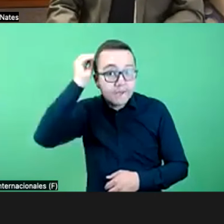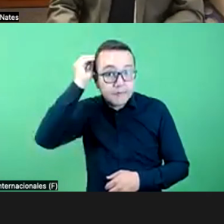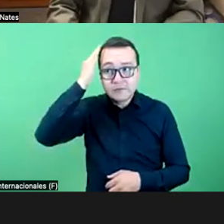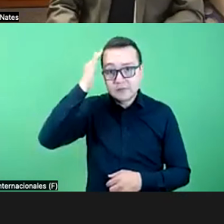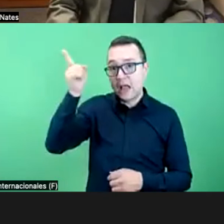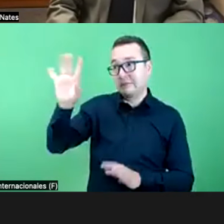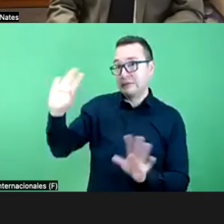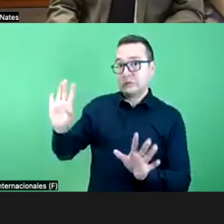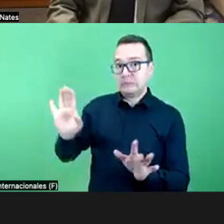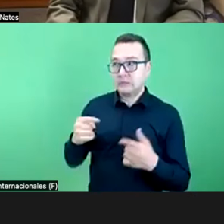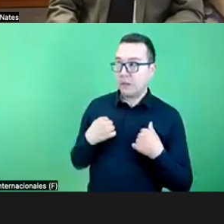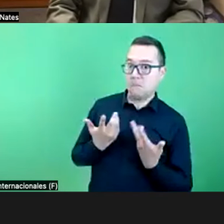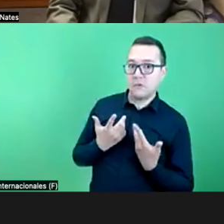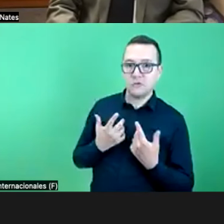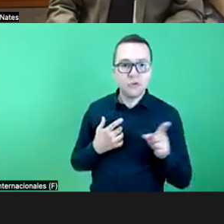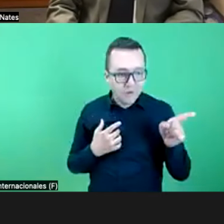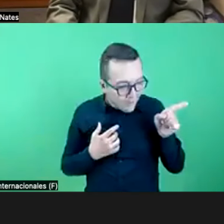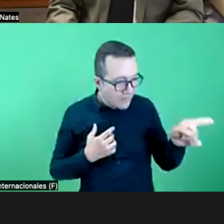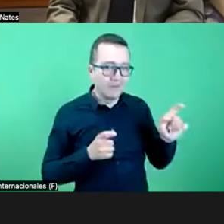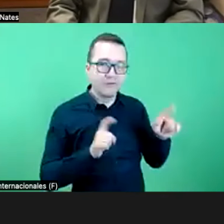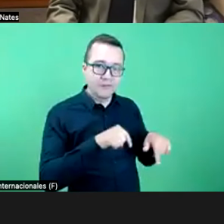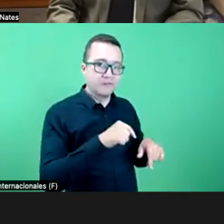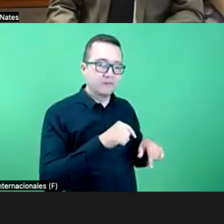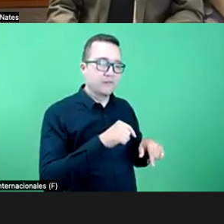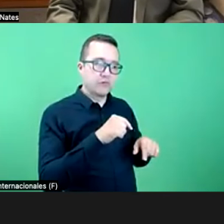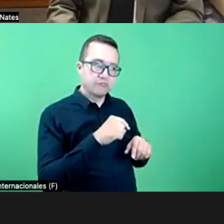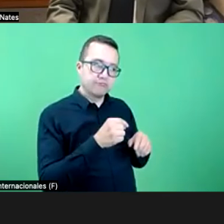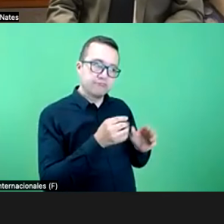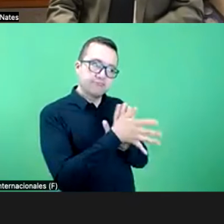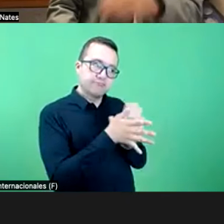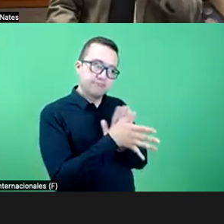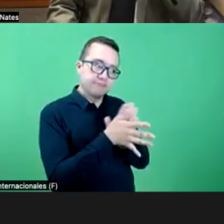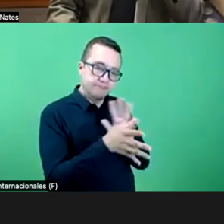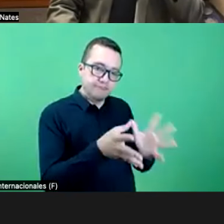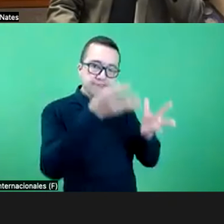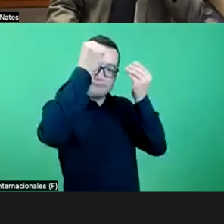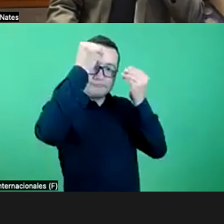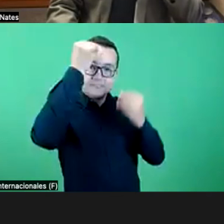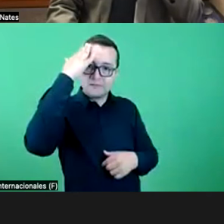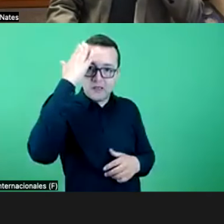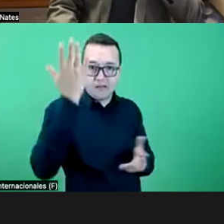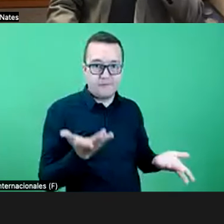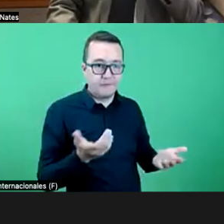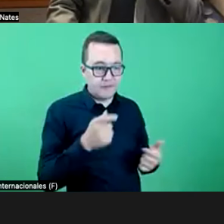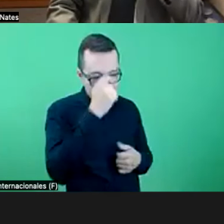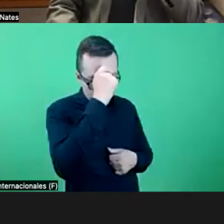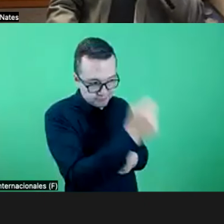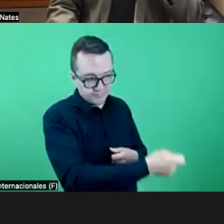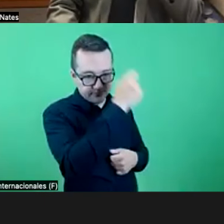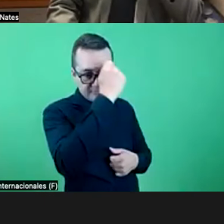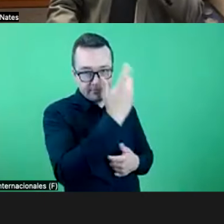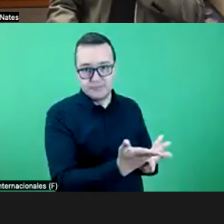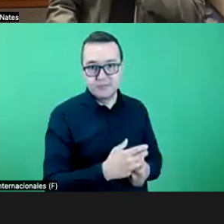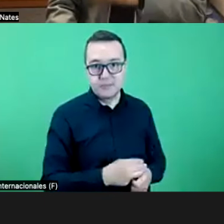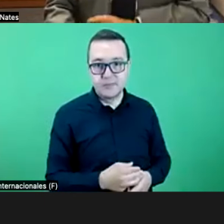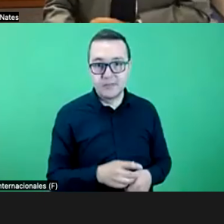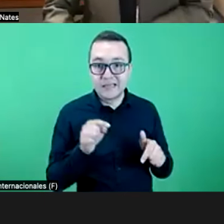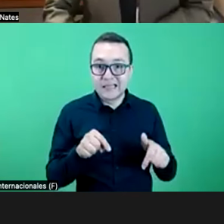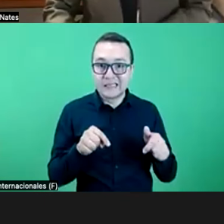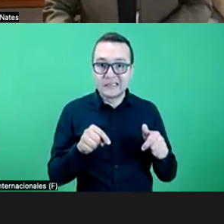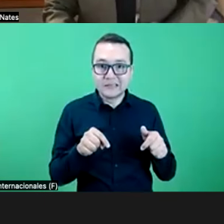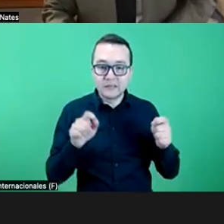infirmiers qui sont patients au ont courant des choses. également des Non, parce que les patients connaissances et aussi ils ont voient besoin toutes ces d'être connaissances. respectés. C'est un changement de Ce culture changement de qui doit culture